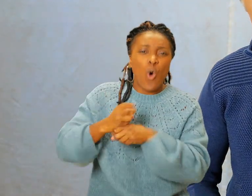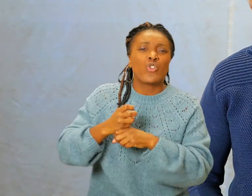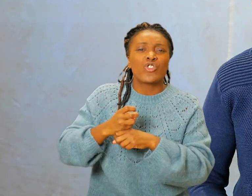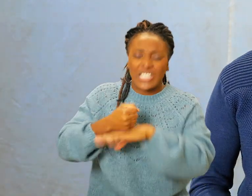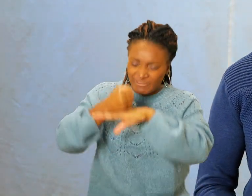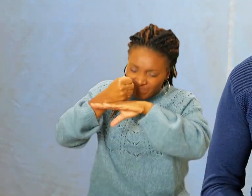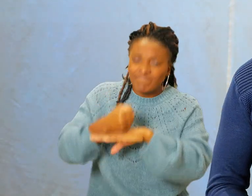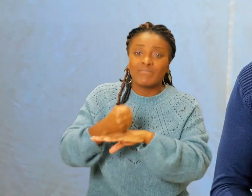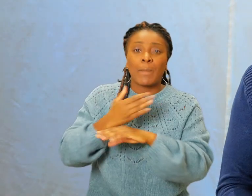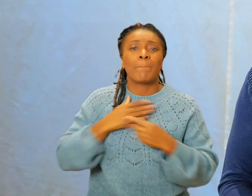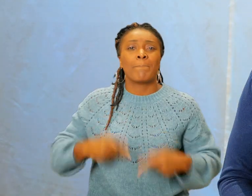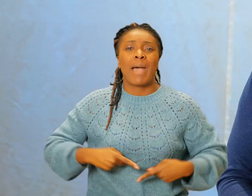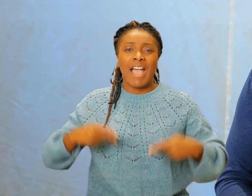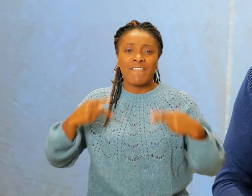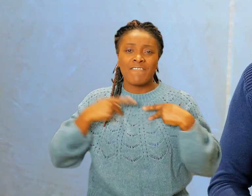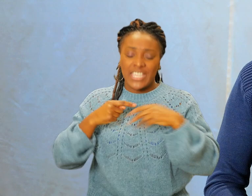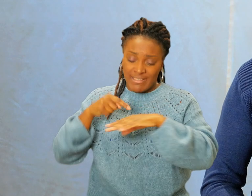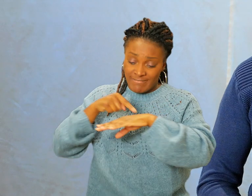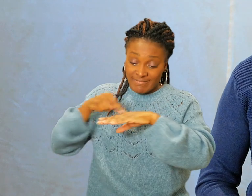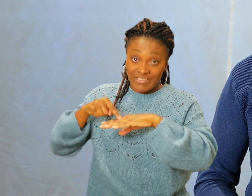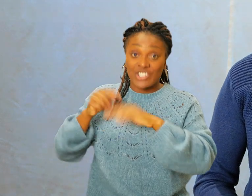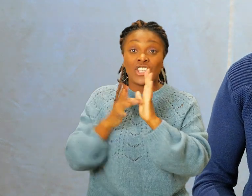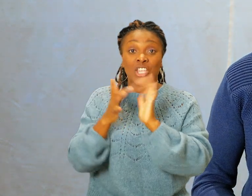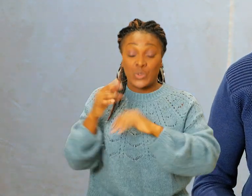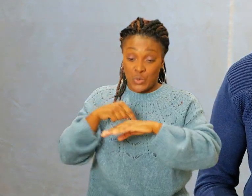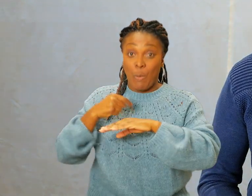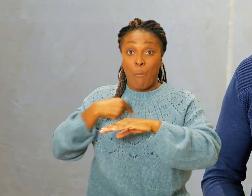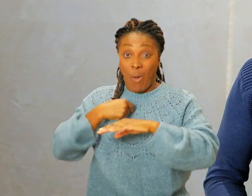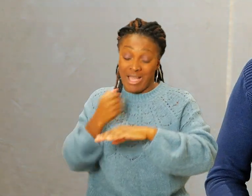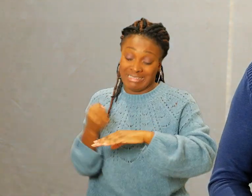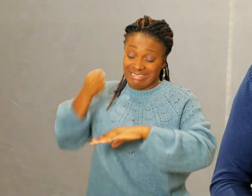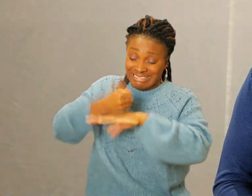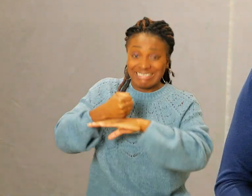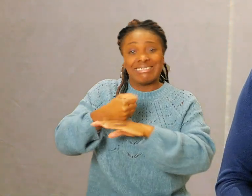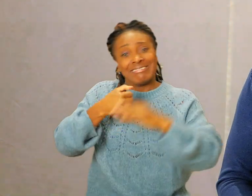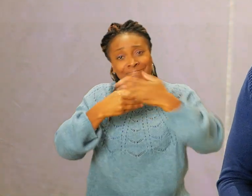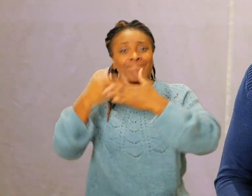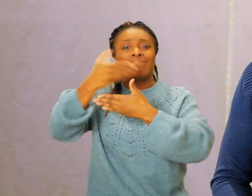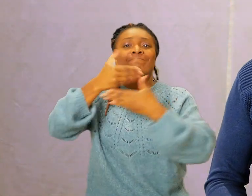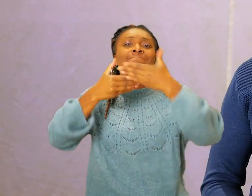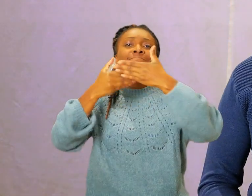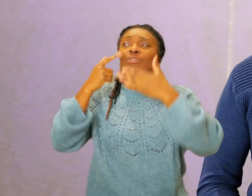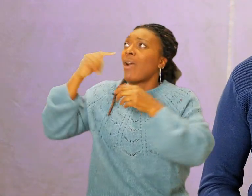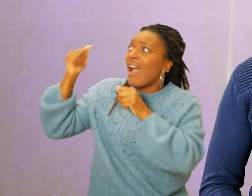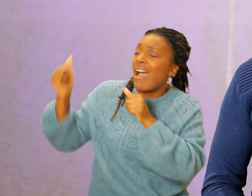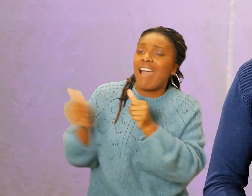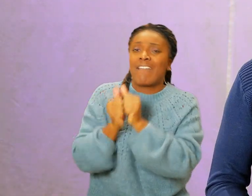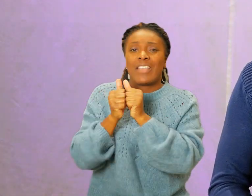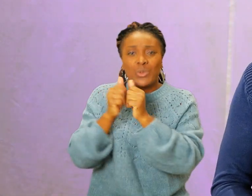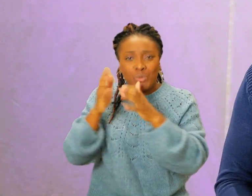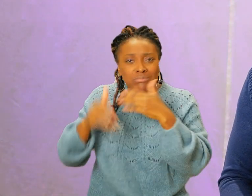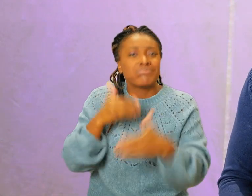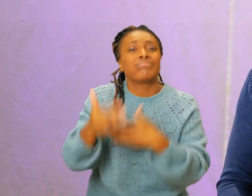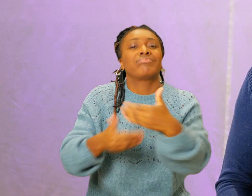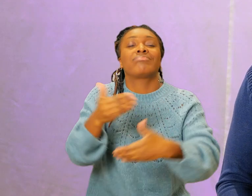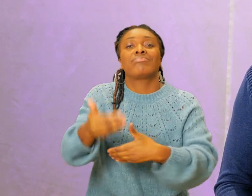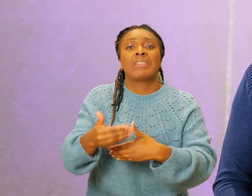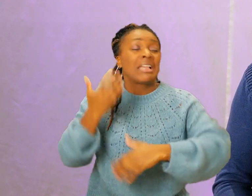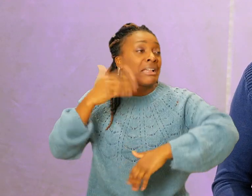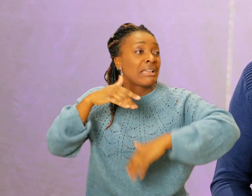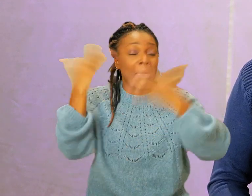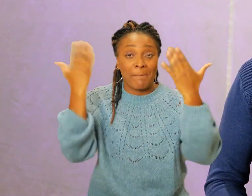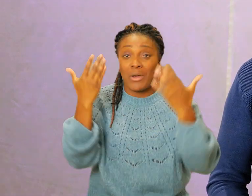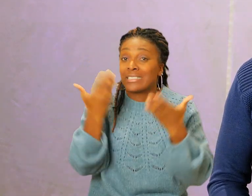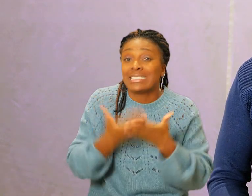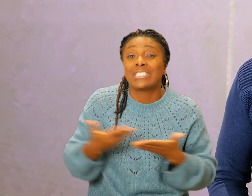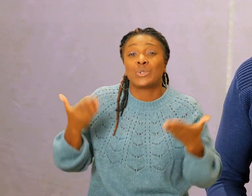notre vie sur toi et nous ne serons pas déçus, Seigneur, parce que tu marches avec nous et que tu conduis nos pas. Quelles que soient les situations,